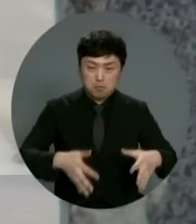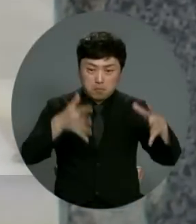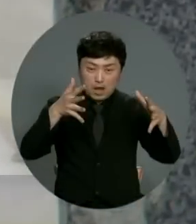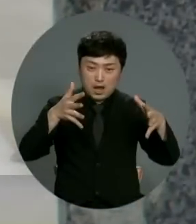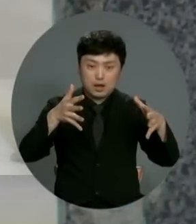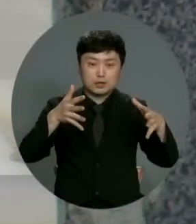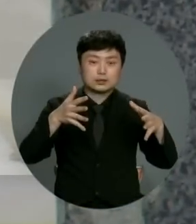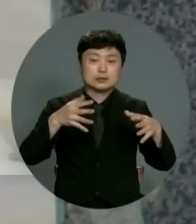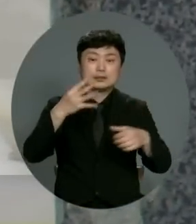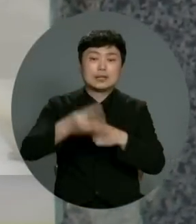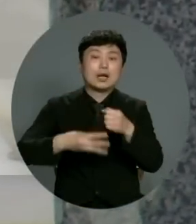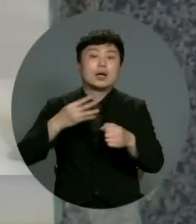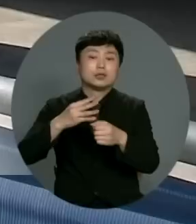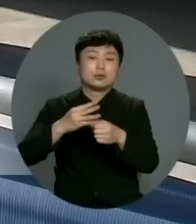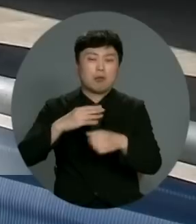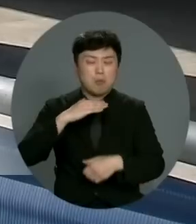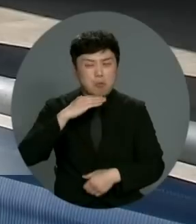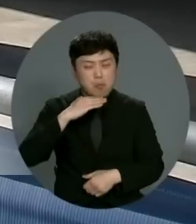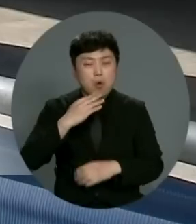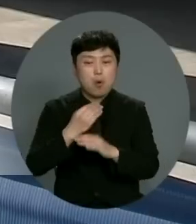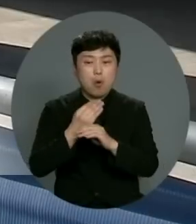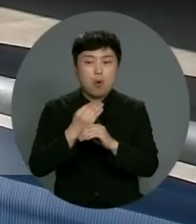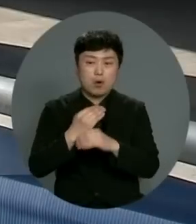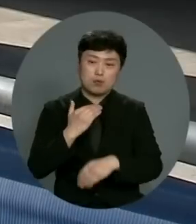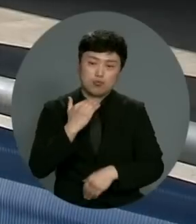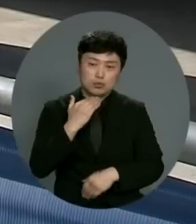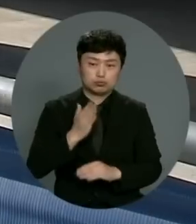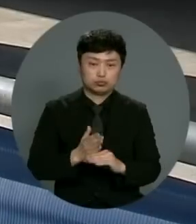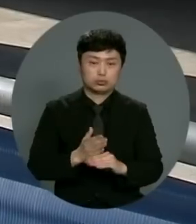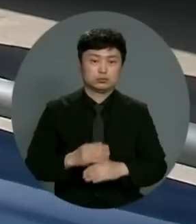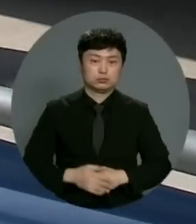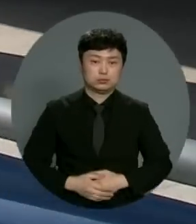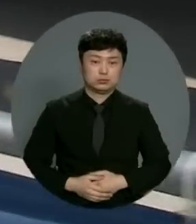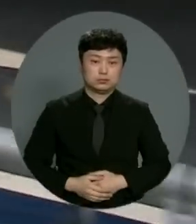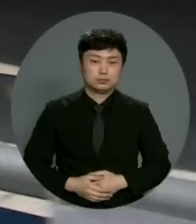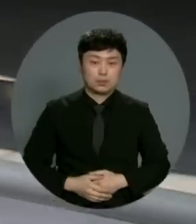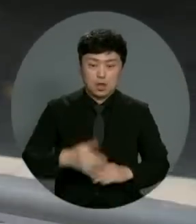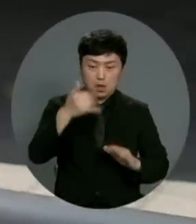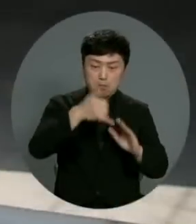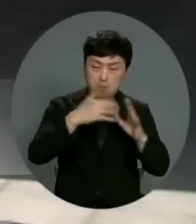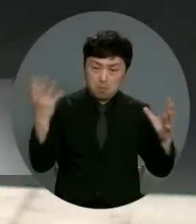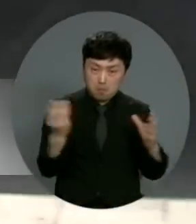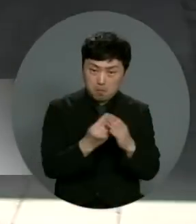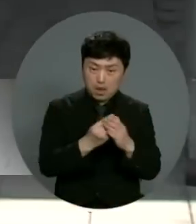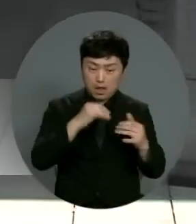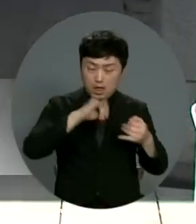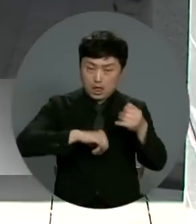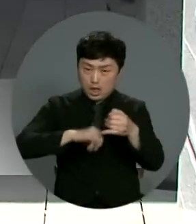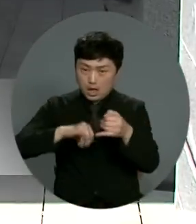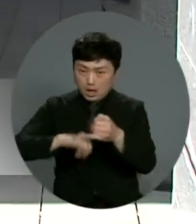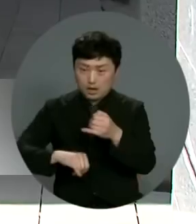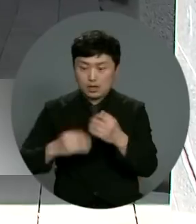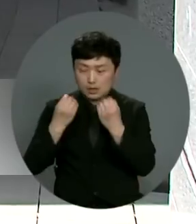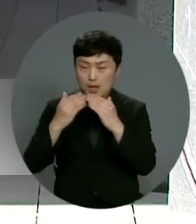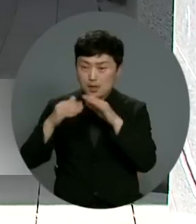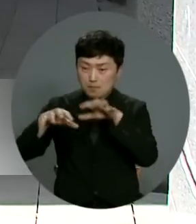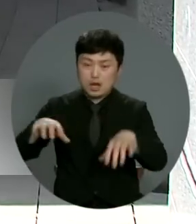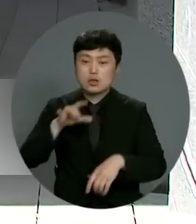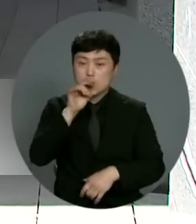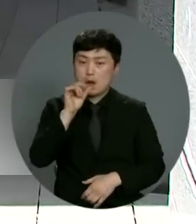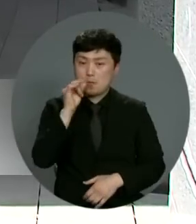4년 가까이 지났지만 아직도 완공되지 않고 있습니다. 공사 완공이 지연되면서 새마을 금고